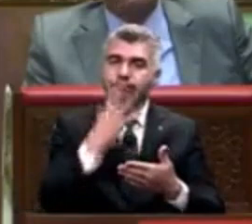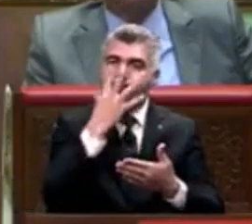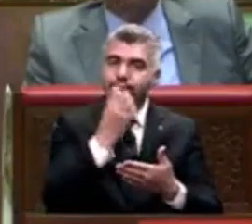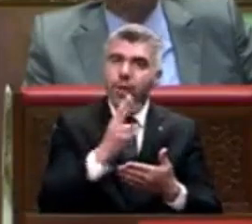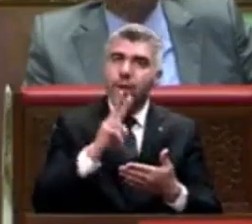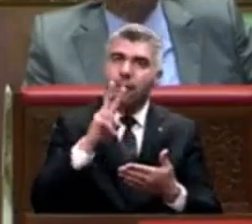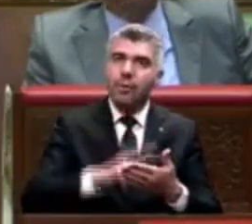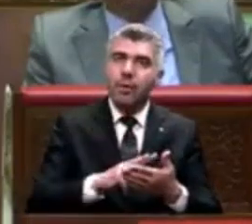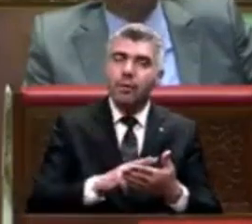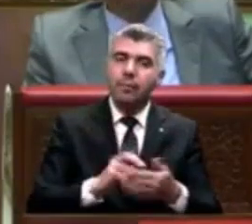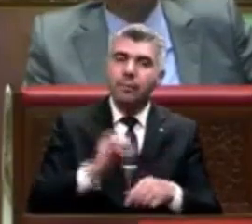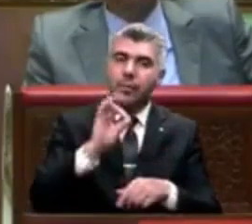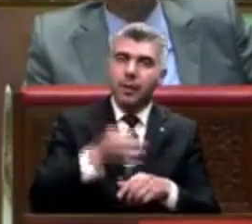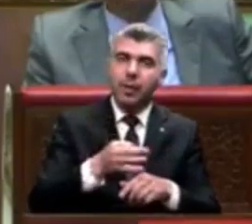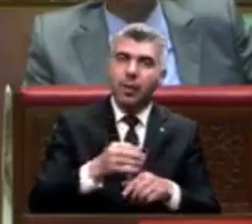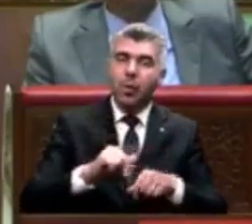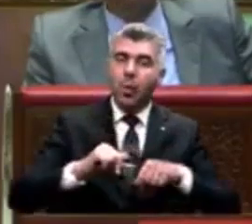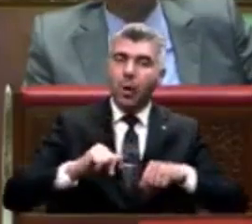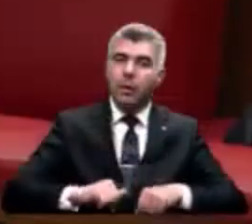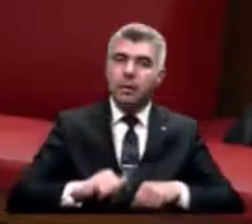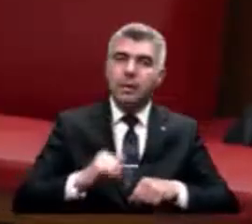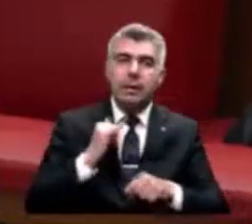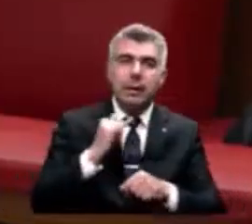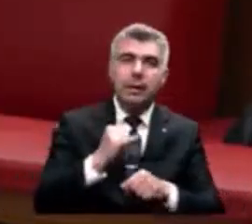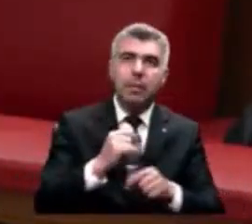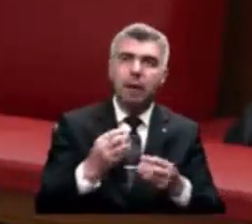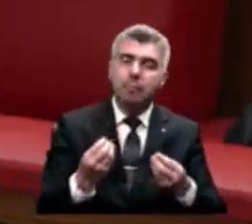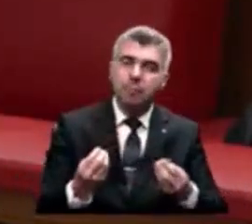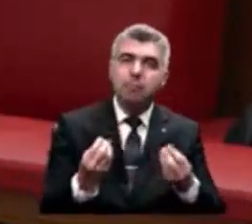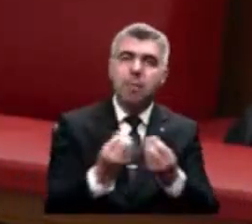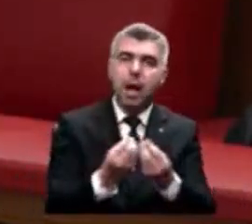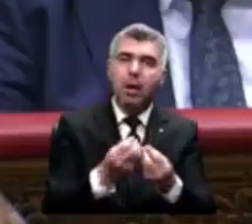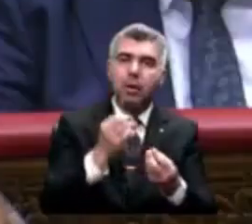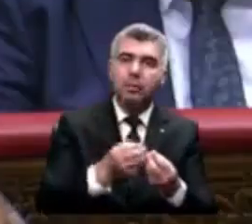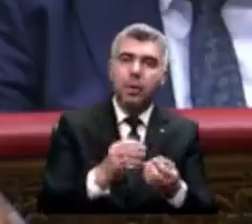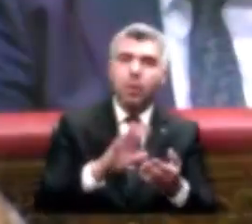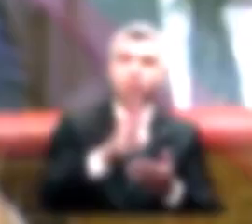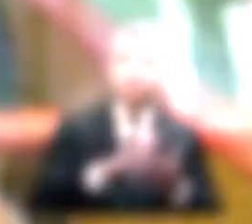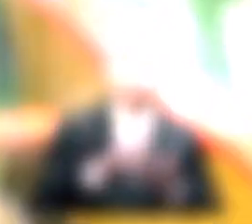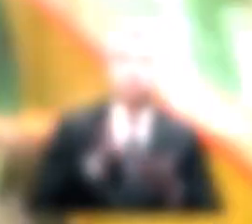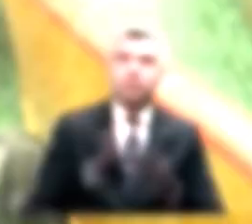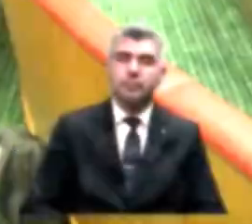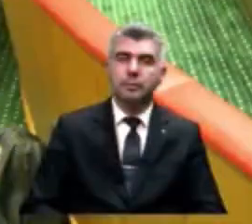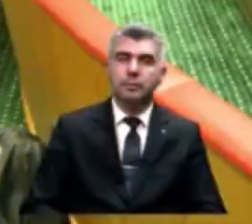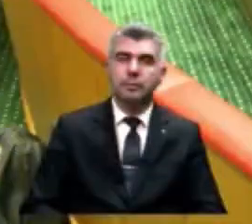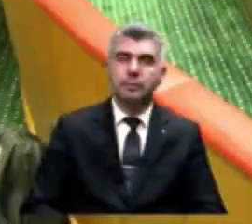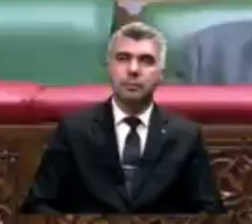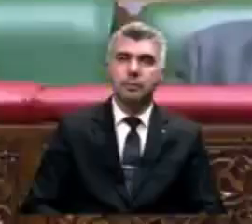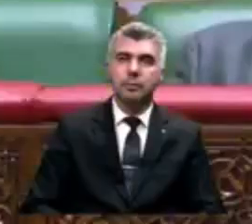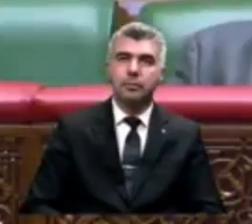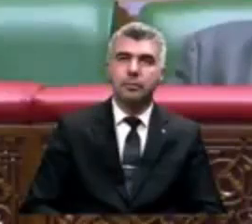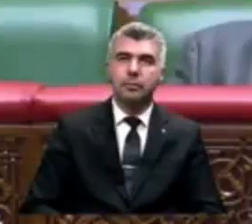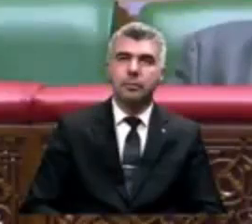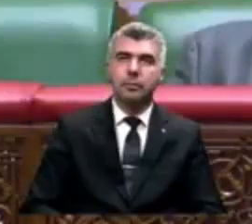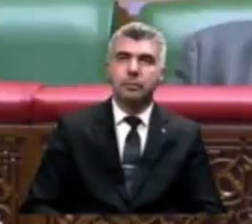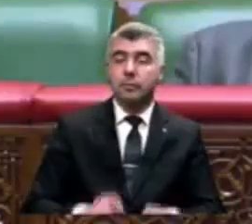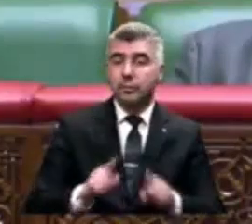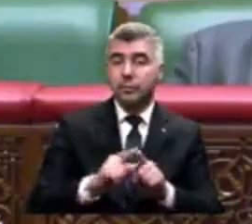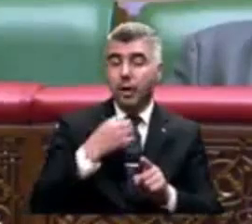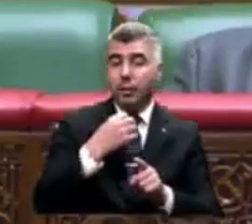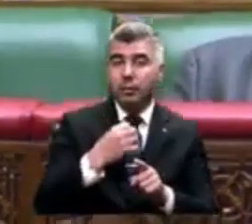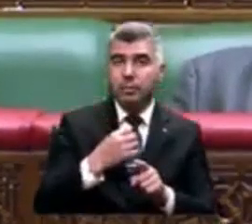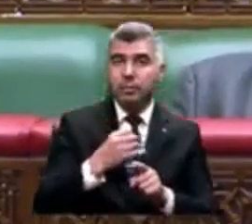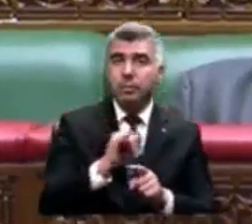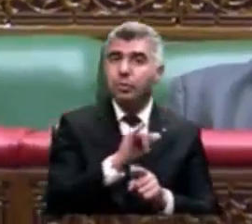الا بغيتينا السيد الرئيس السيد الوزير يدينا مدوده، ما بغيتيناش حنا مع النساء ورجال التعليم في الساحه. وشكرا. نسجل بكل أسف